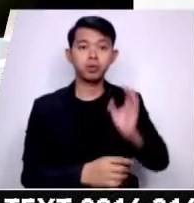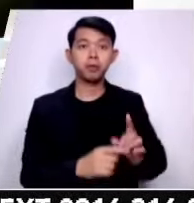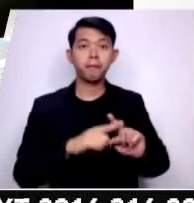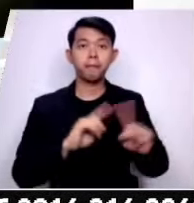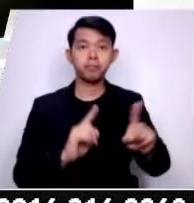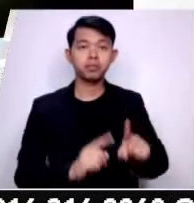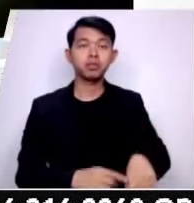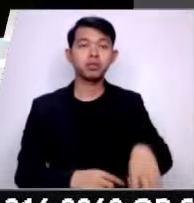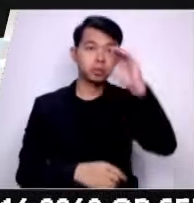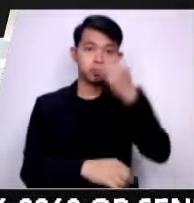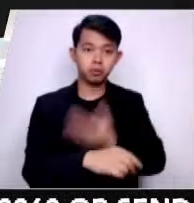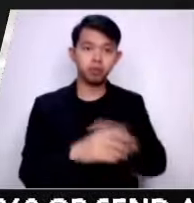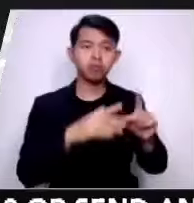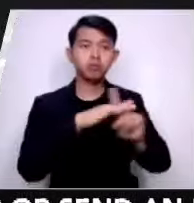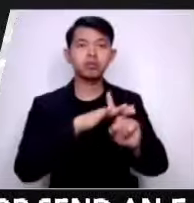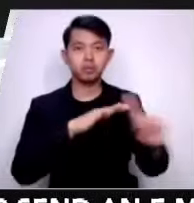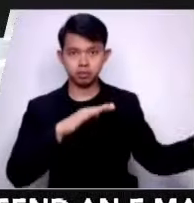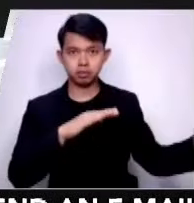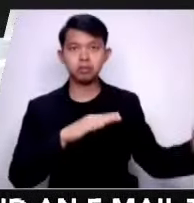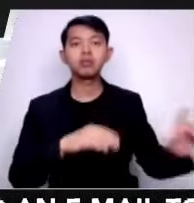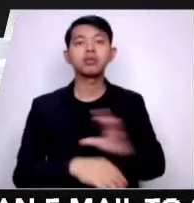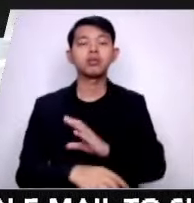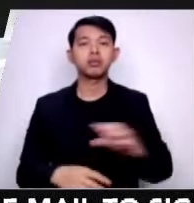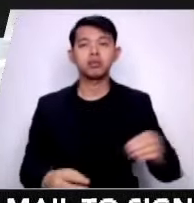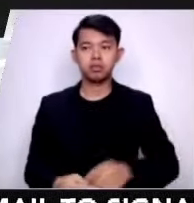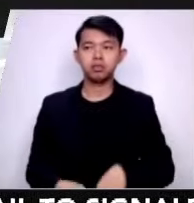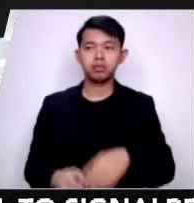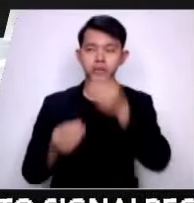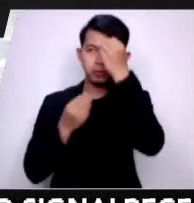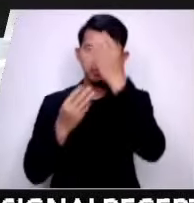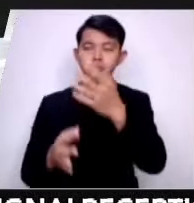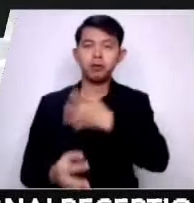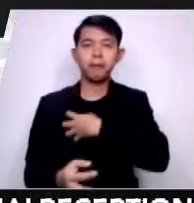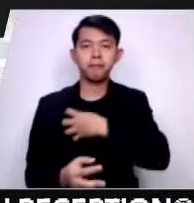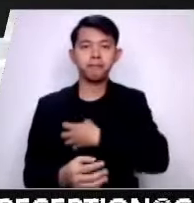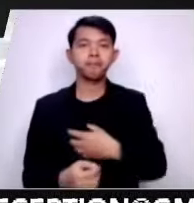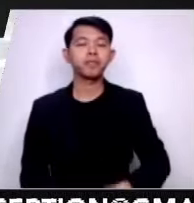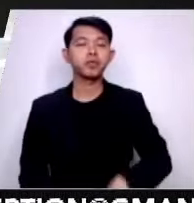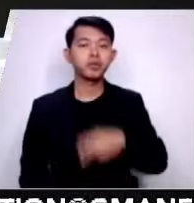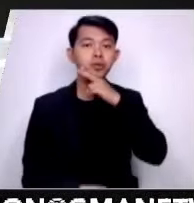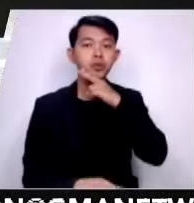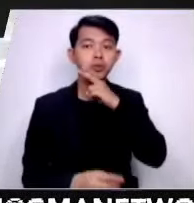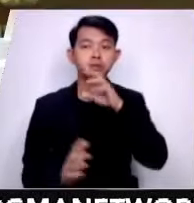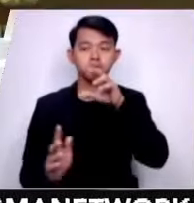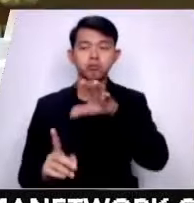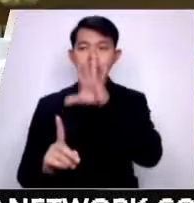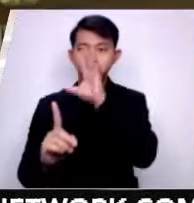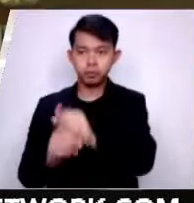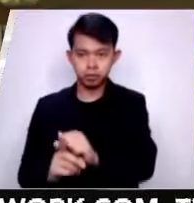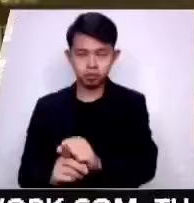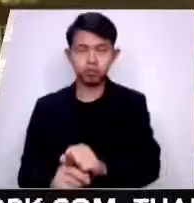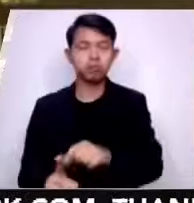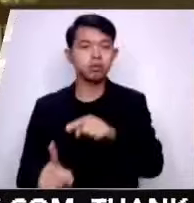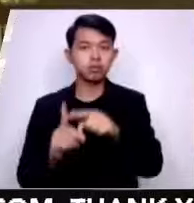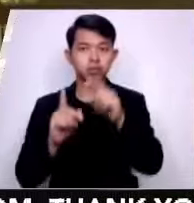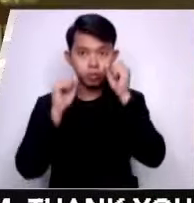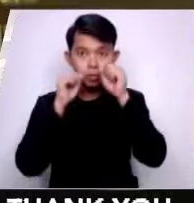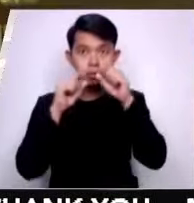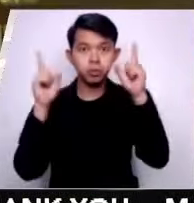nakapagsumbong sa mga otoridad. Nadatnan ng Pasig Police ang suspect sa crime scene. Natulala siya sa pangyaring hindi na siya